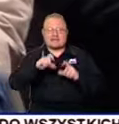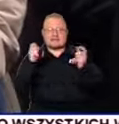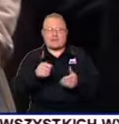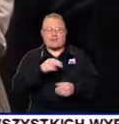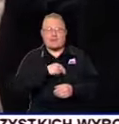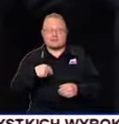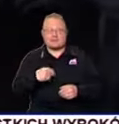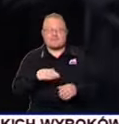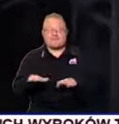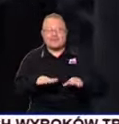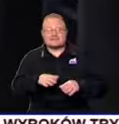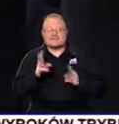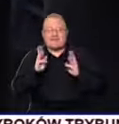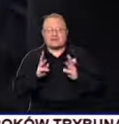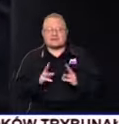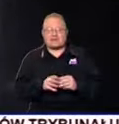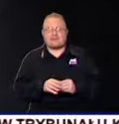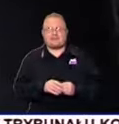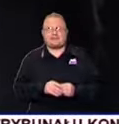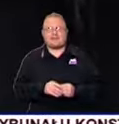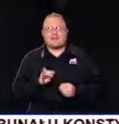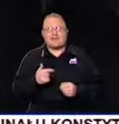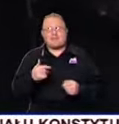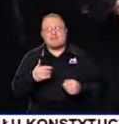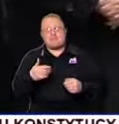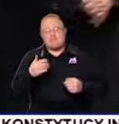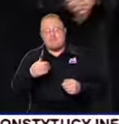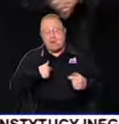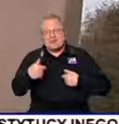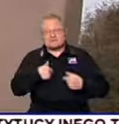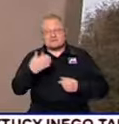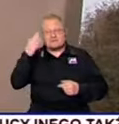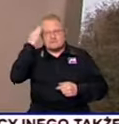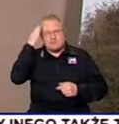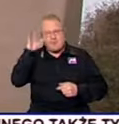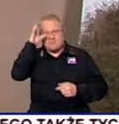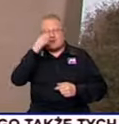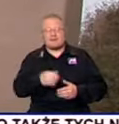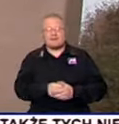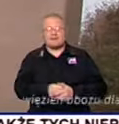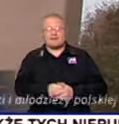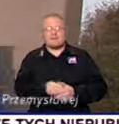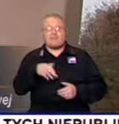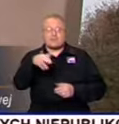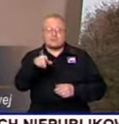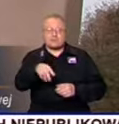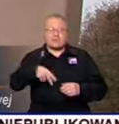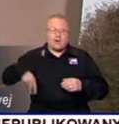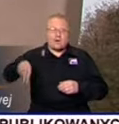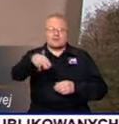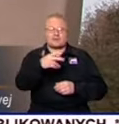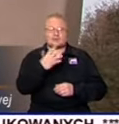Polski w miejsce bardzo dla nich ważne, ale i pełne bolesnych wspomnień. Przyjechałem tu dzisiaj, tutaj poszedłem obejść to w